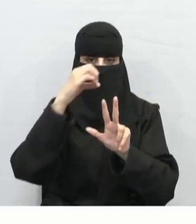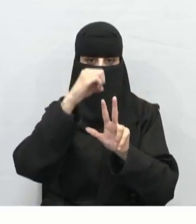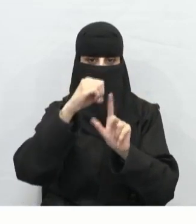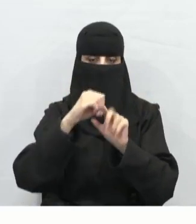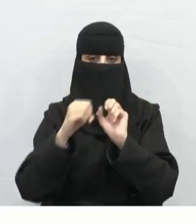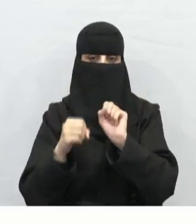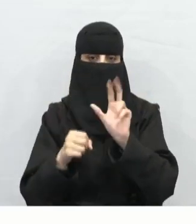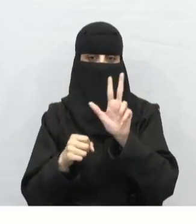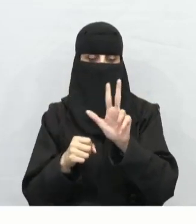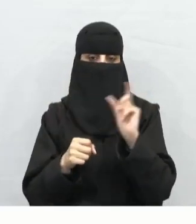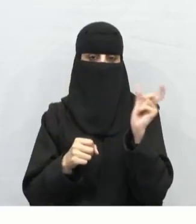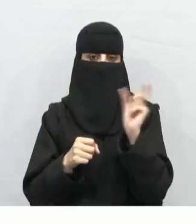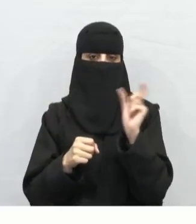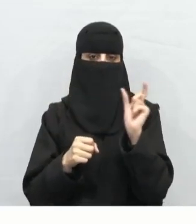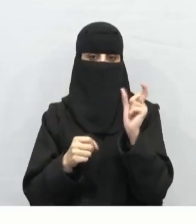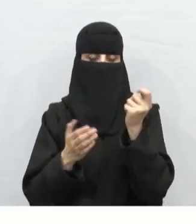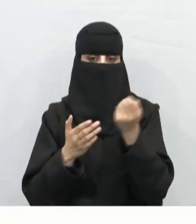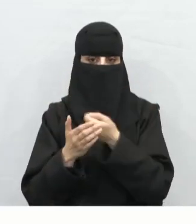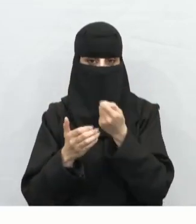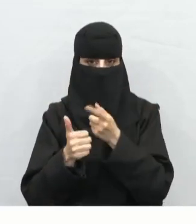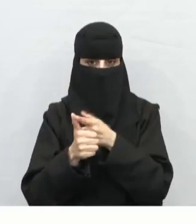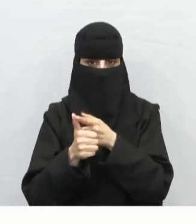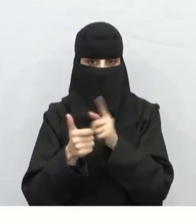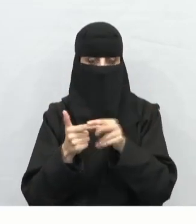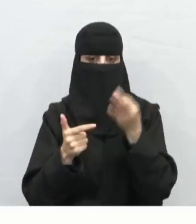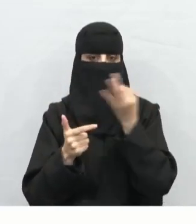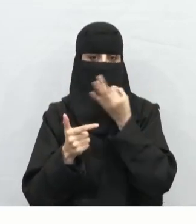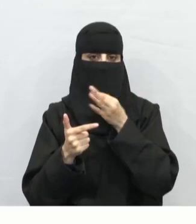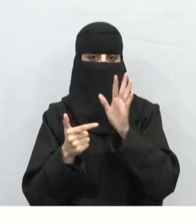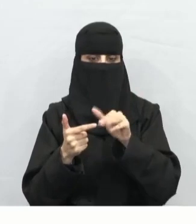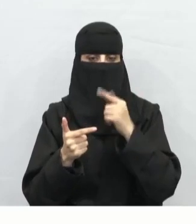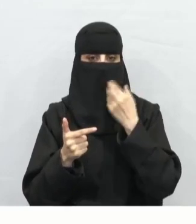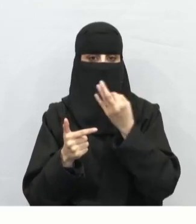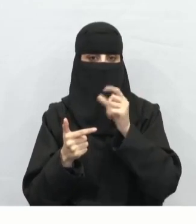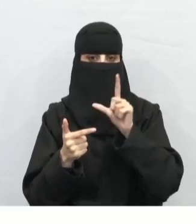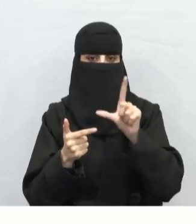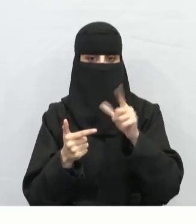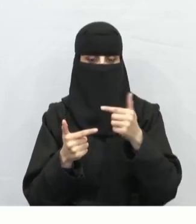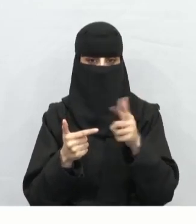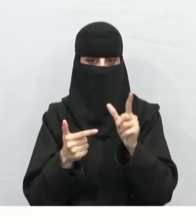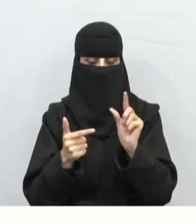وتنطق كما في هذه الكلمه هيا اقراوا هذه الكلمه مره اخرى